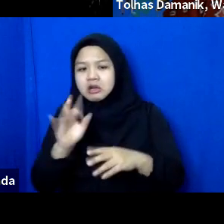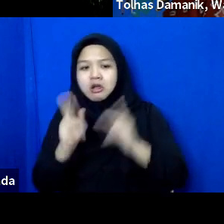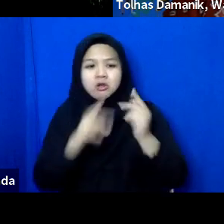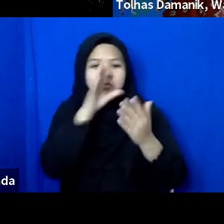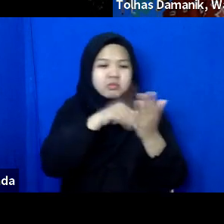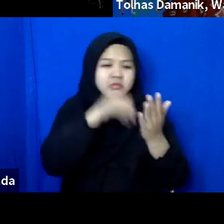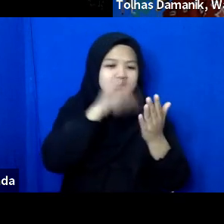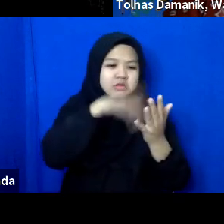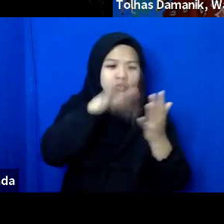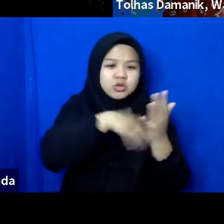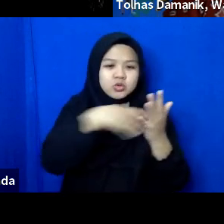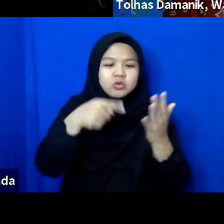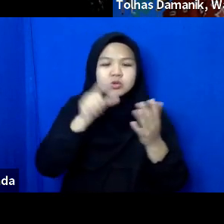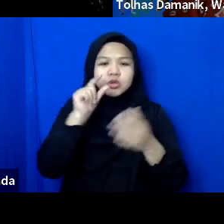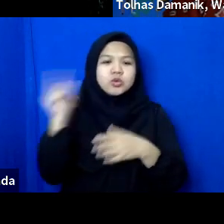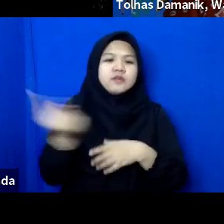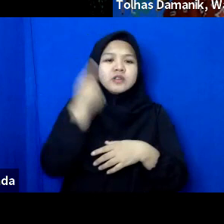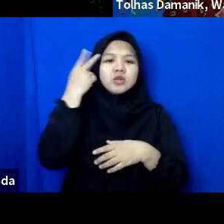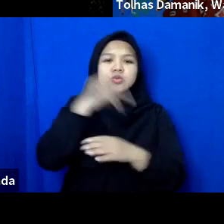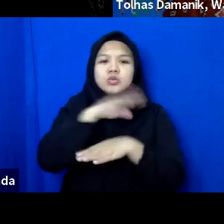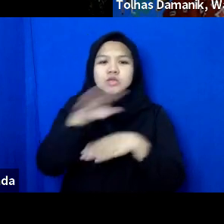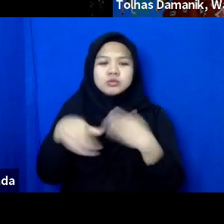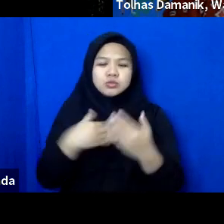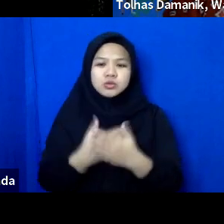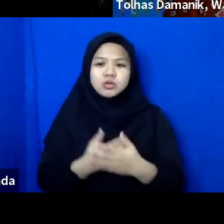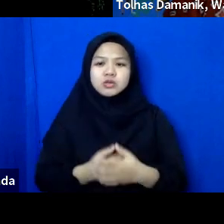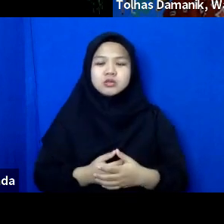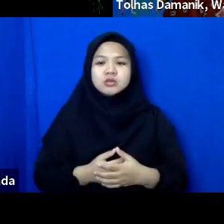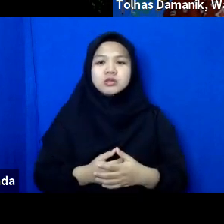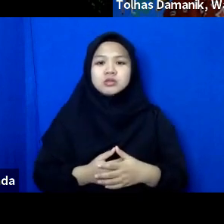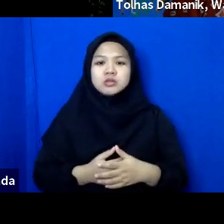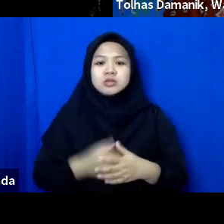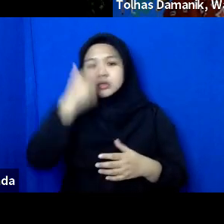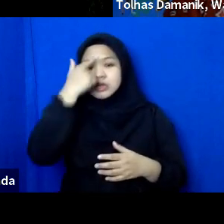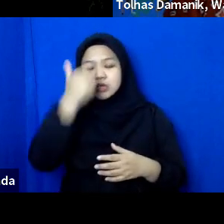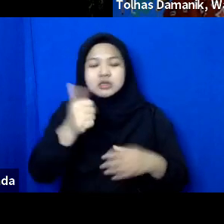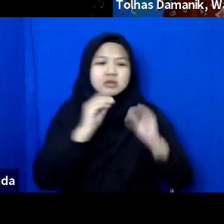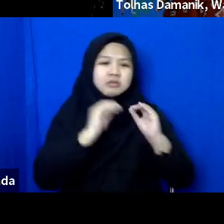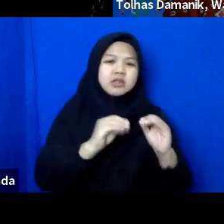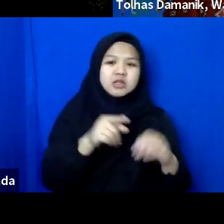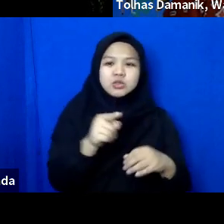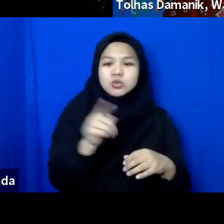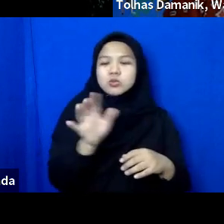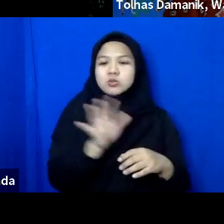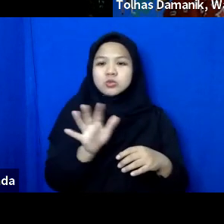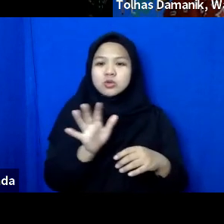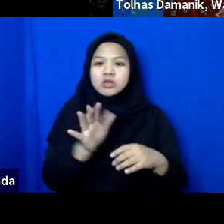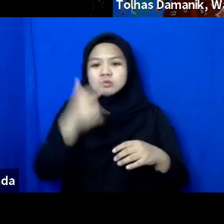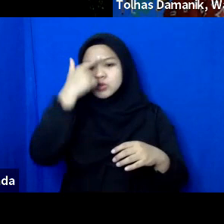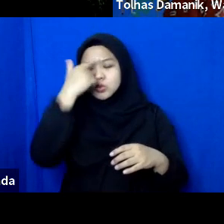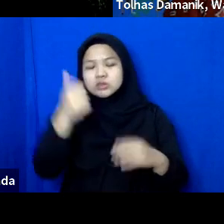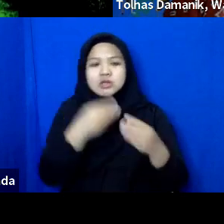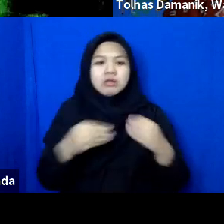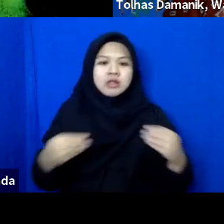pembelajaran Kulim tool universal untuk semua Kemudian Ali Khan mengajar itu bukan terletak pada nya penguasaan